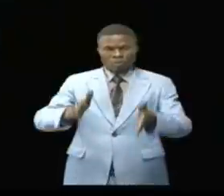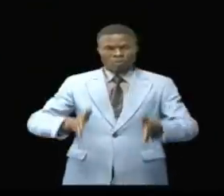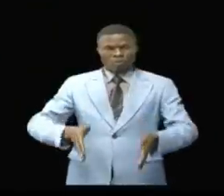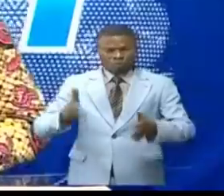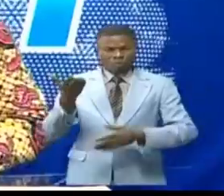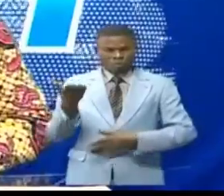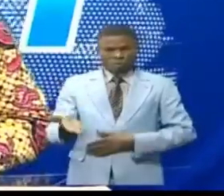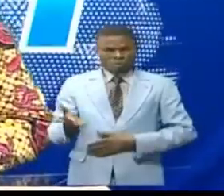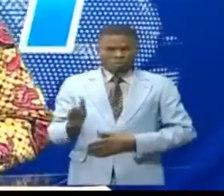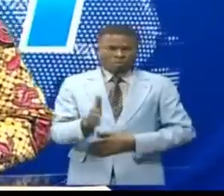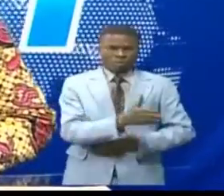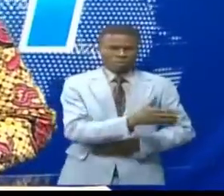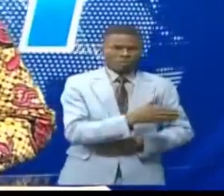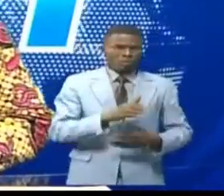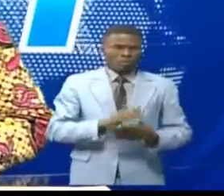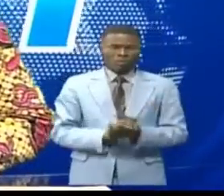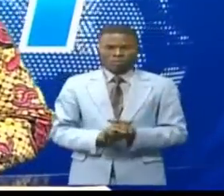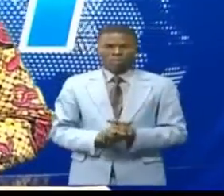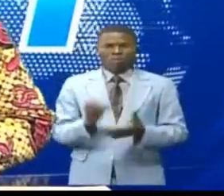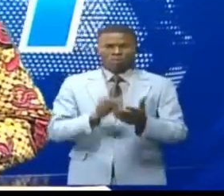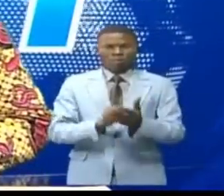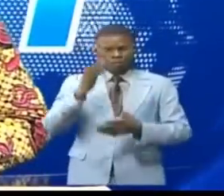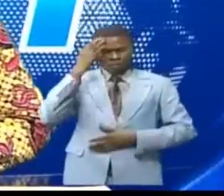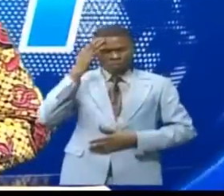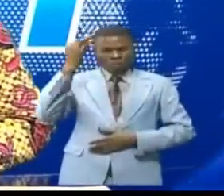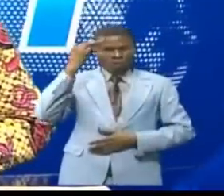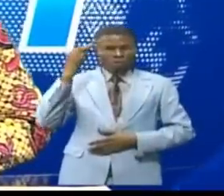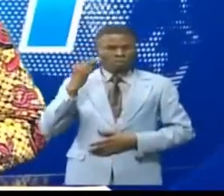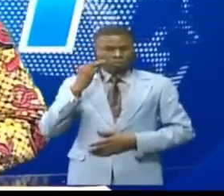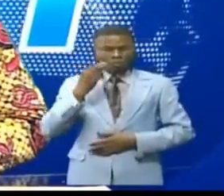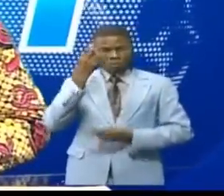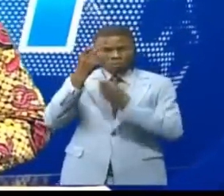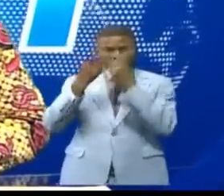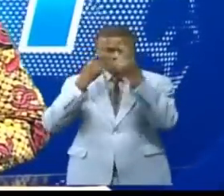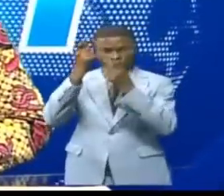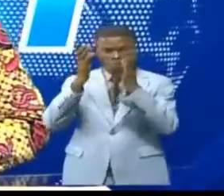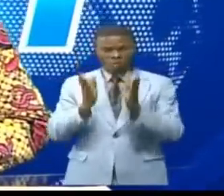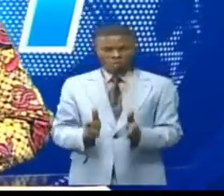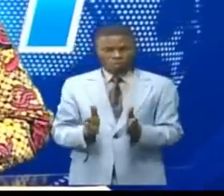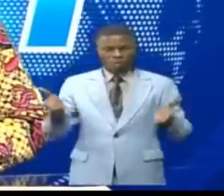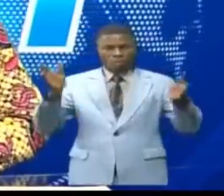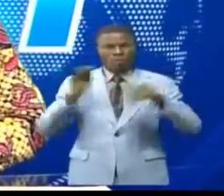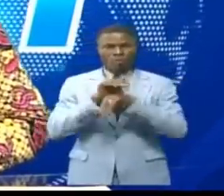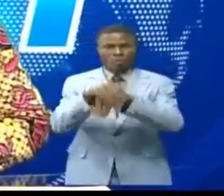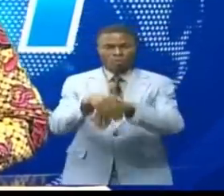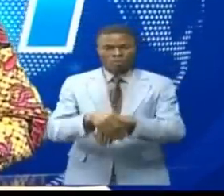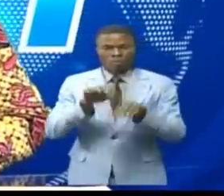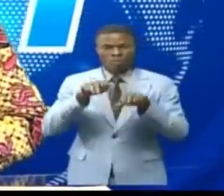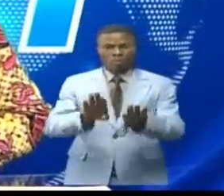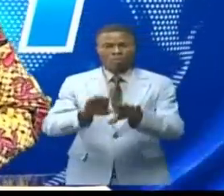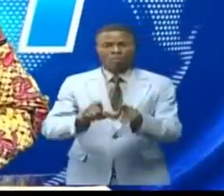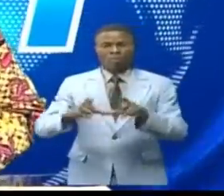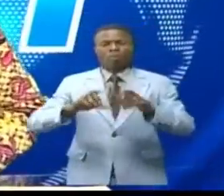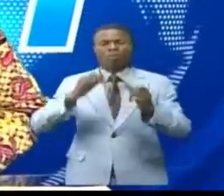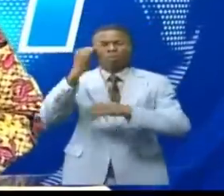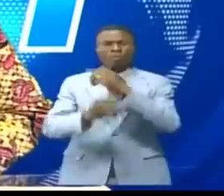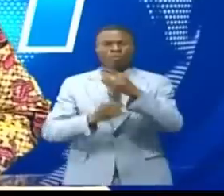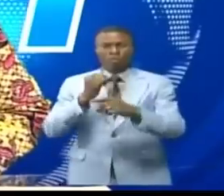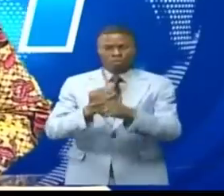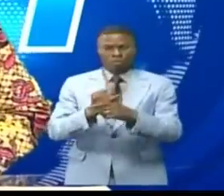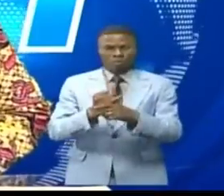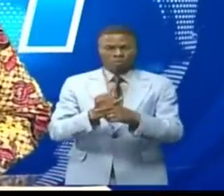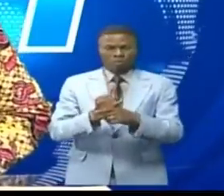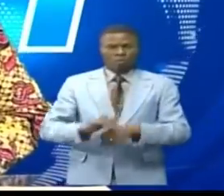corridor. Sachez également que le ministre du Tourisme a participé à la Foire internationale du tourisme tenue